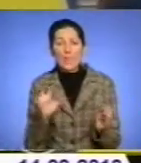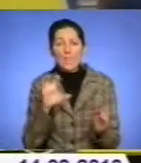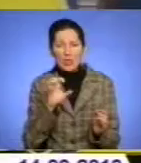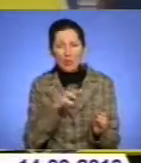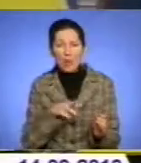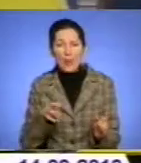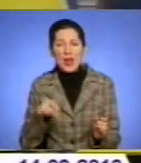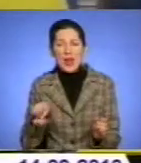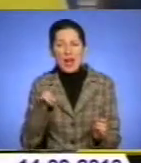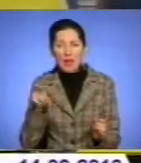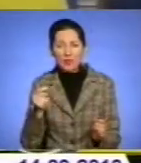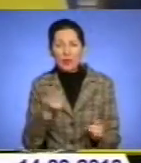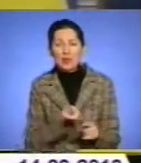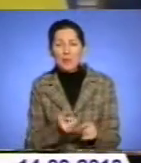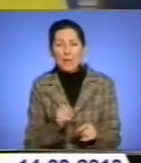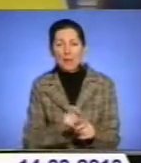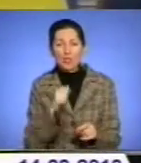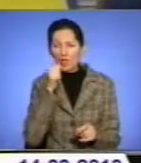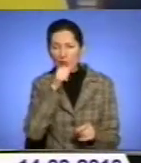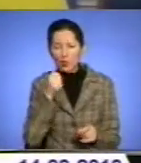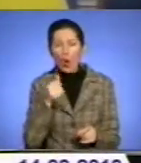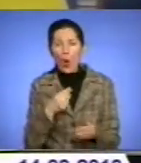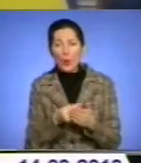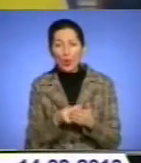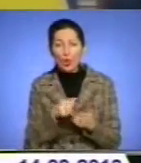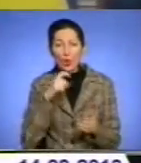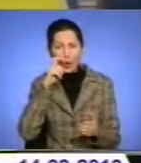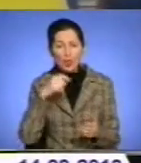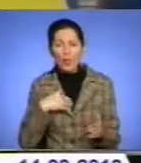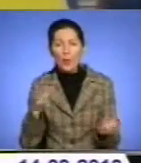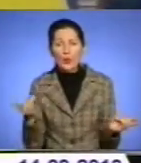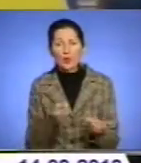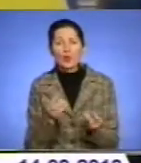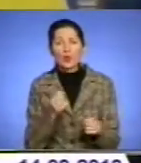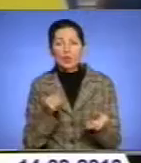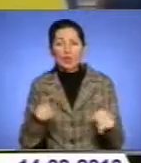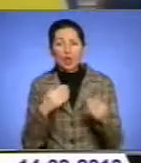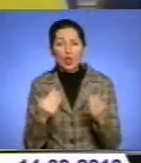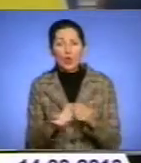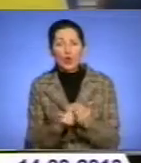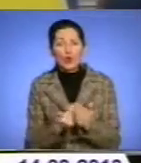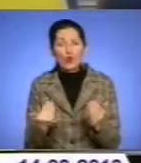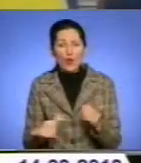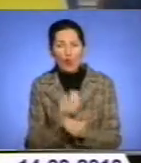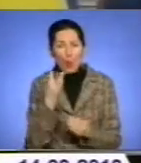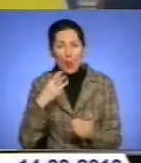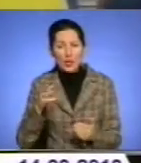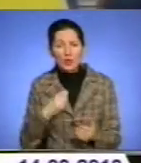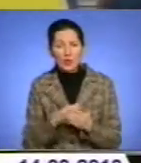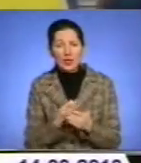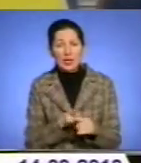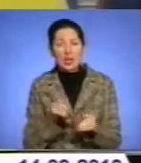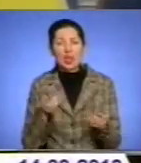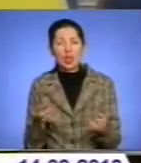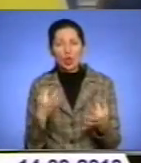більше річного бюджету України. Тому нам необхідно створити нову модель фінансування, яка дозволить вкладати в будівництво